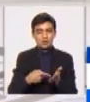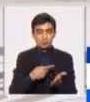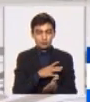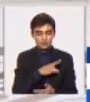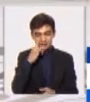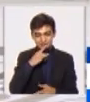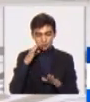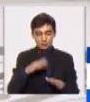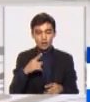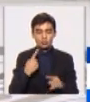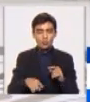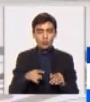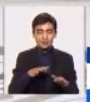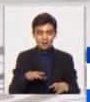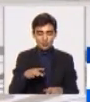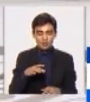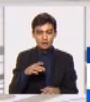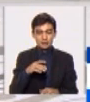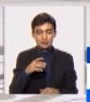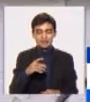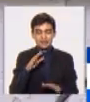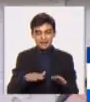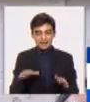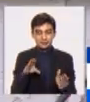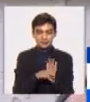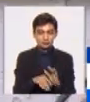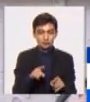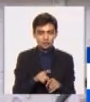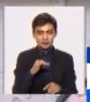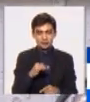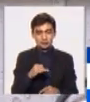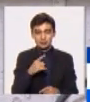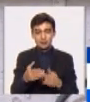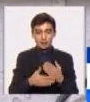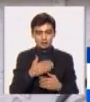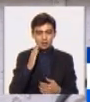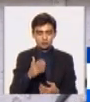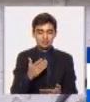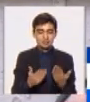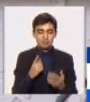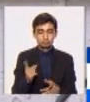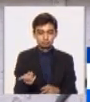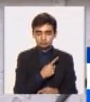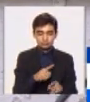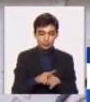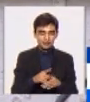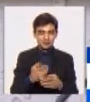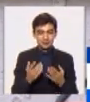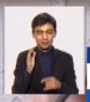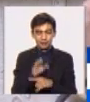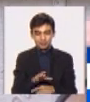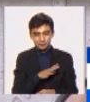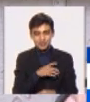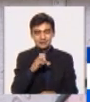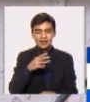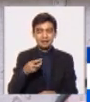Казахстан. Другое дело, что вовлечение детей, а вовлечение детей – это уже наказуемое. Там есть уже определенная